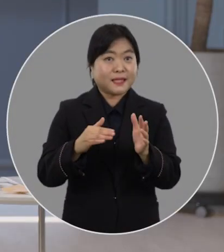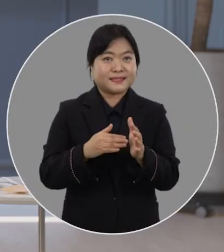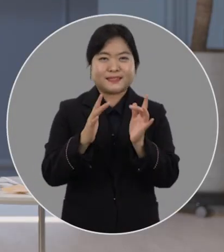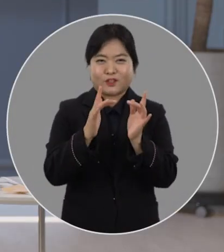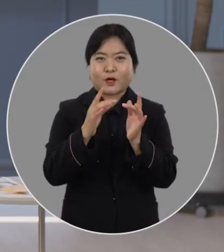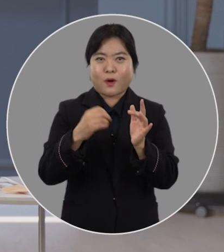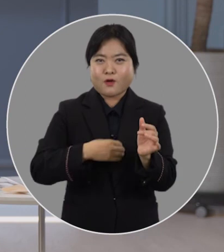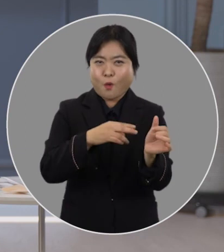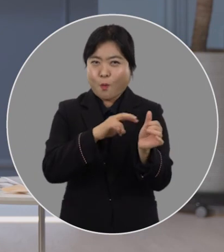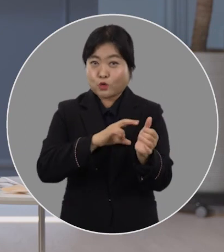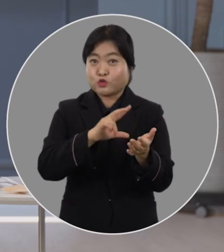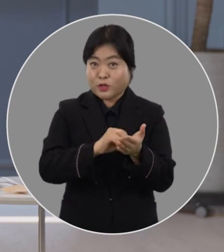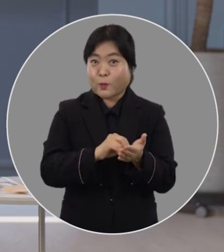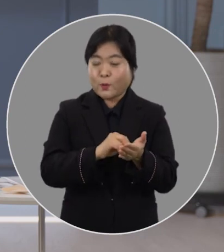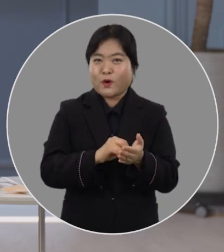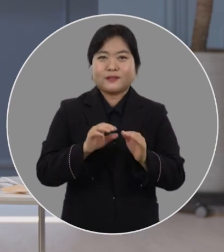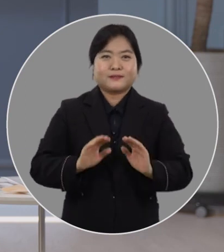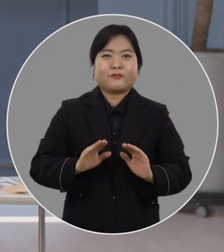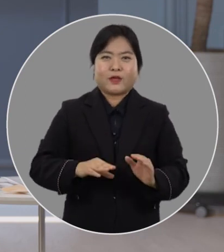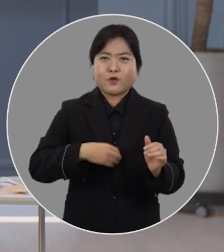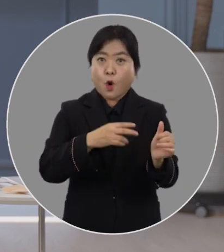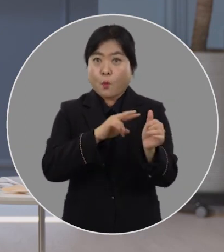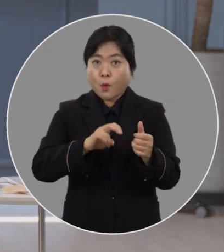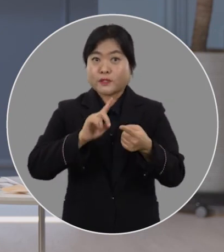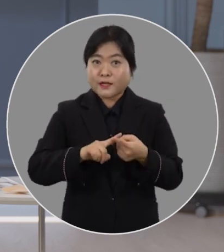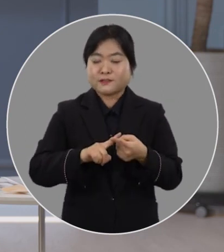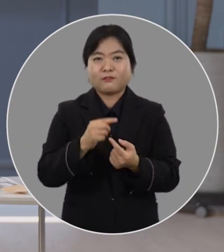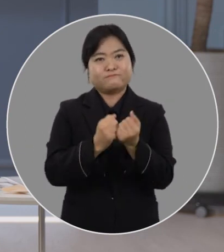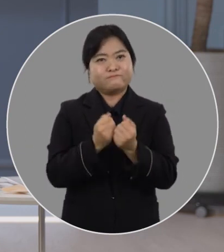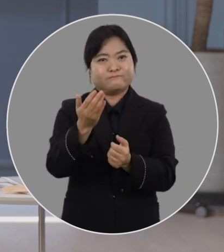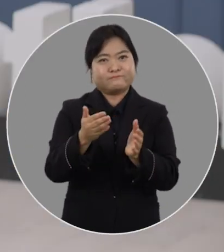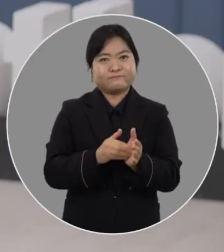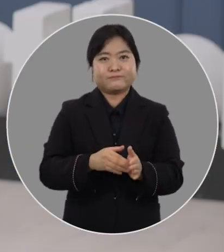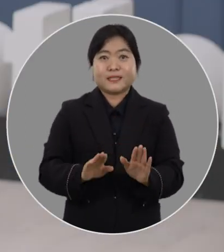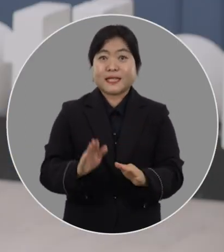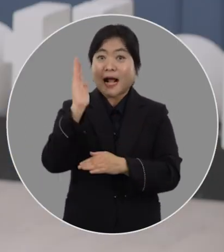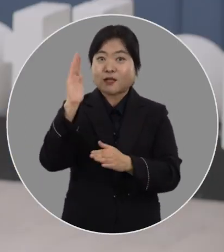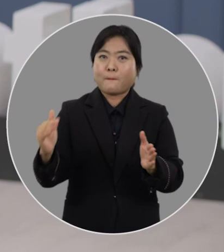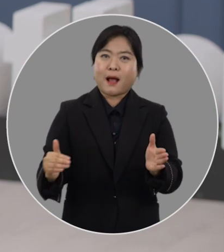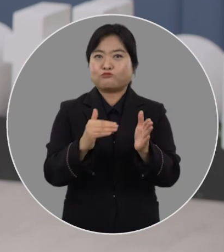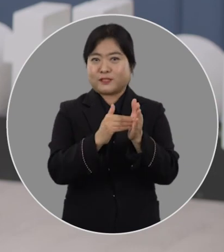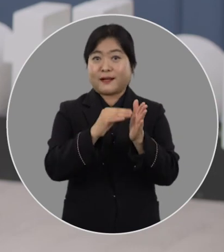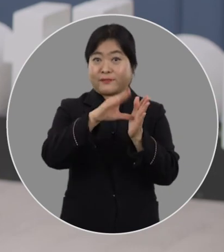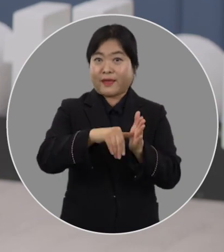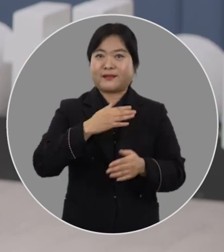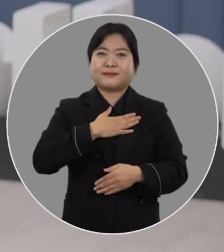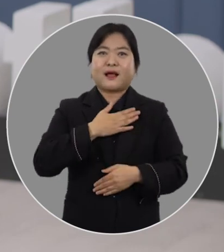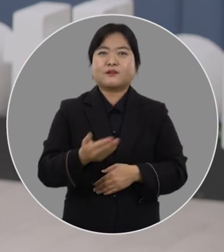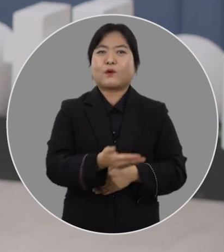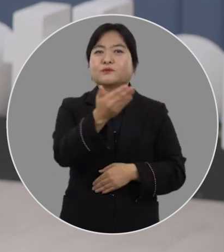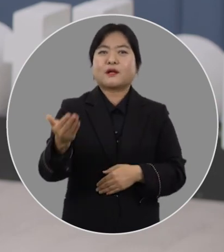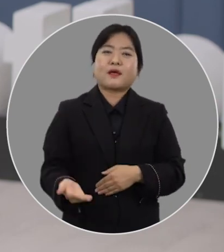지금까지 인터넷과 혐오를 주제로 해서 현대의 혐오에 대해서 짚어봤습니다. 이 강연을 마무리하면서